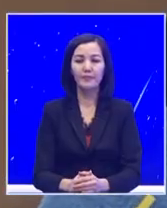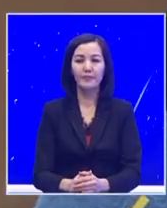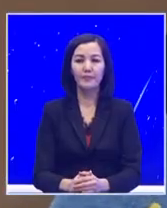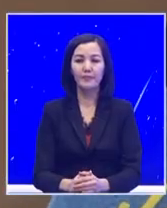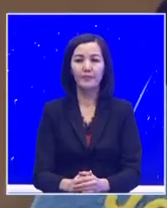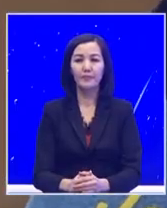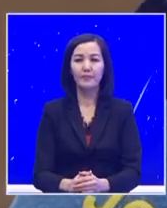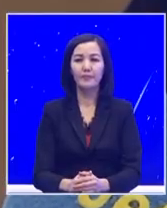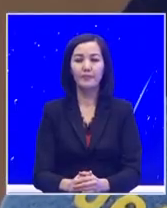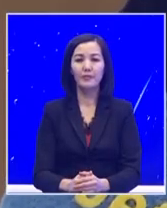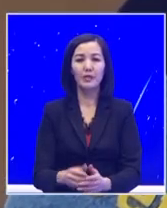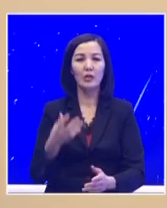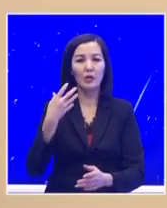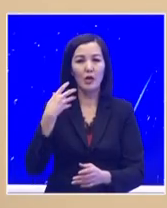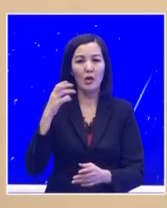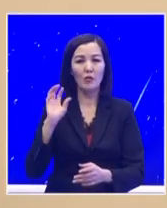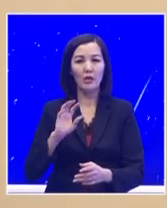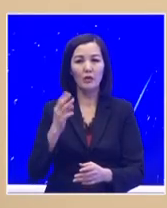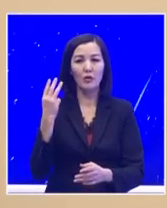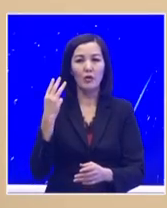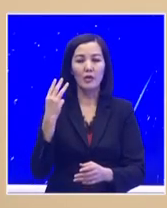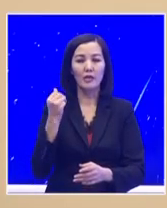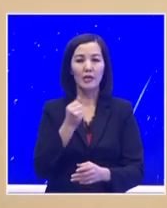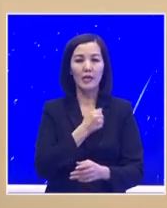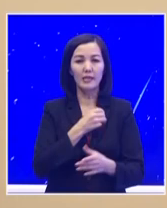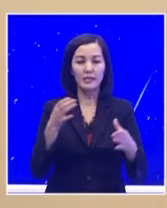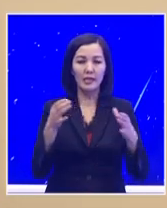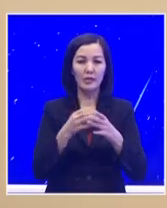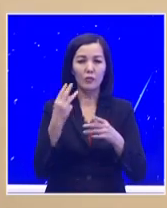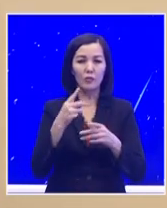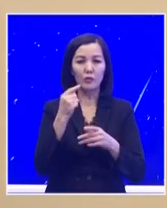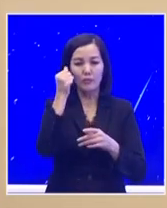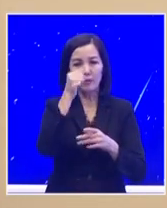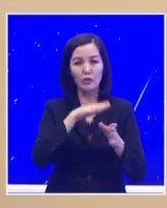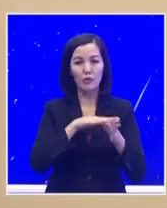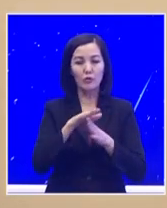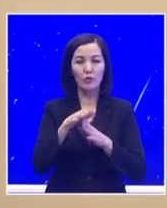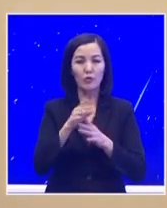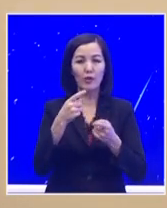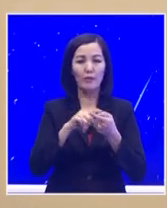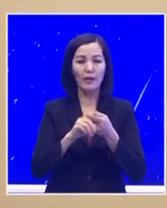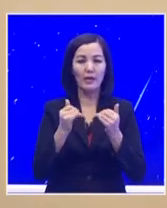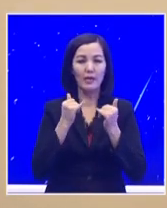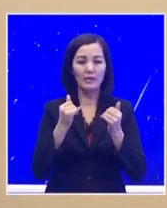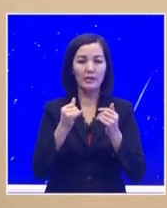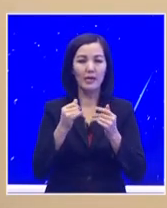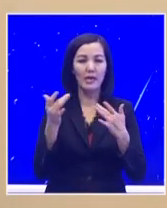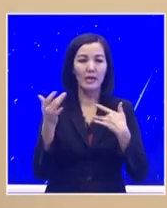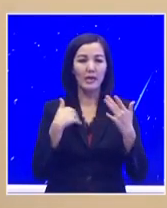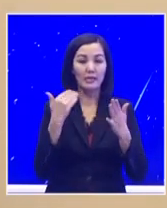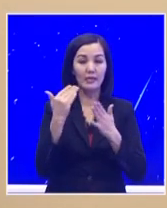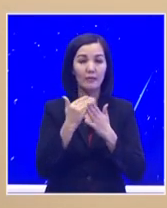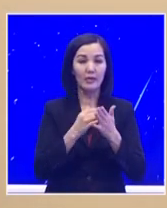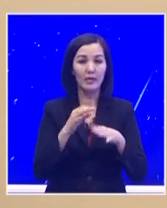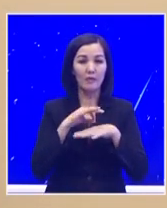Кеңес әскерлерінің ауған жерінен шығарылғанына 31 жыл толуына байланысты біз 13-ші орта мектеп осындай концерт ұйымдастырып жатырмыз. Яғни